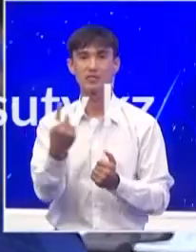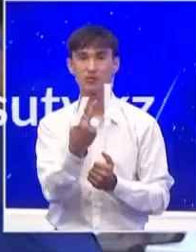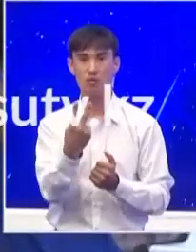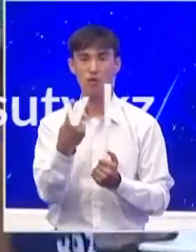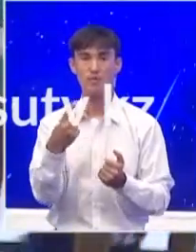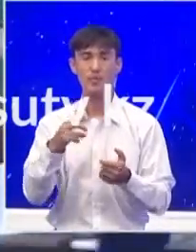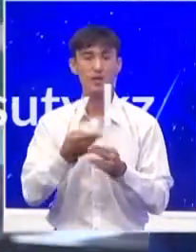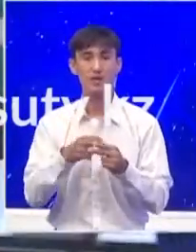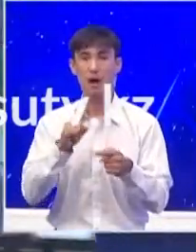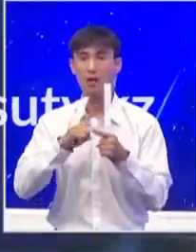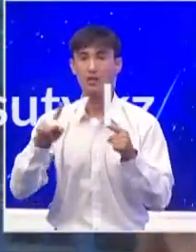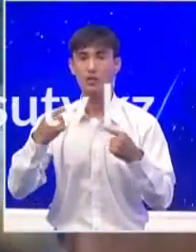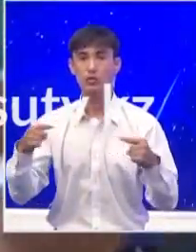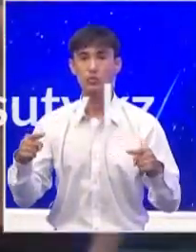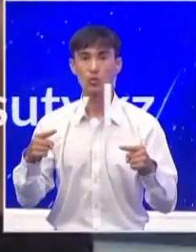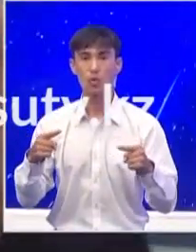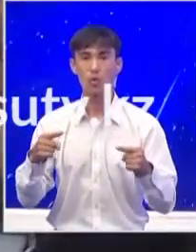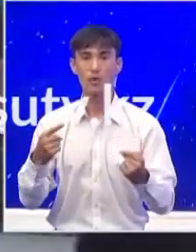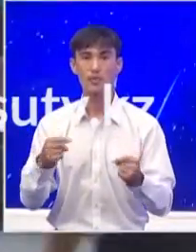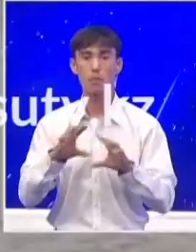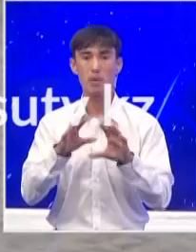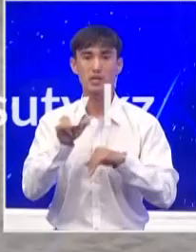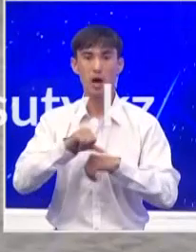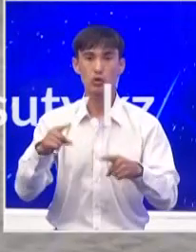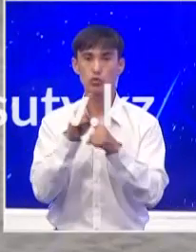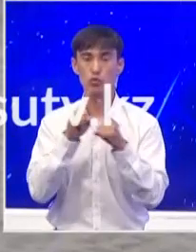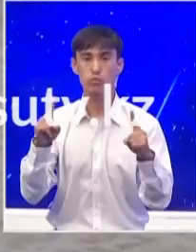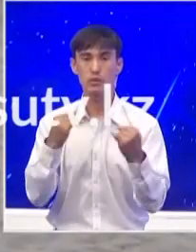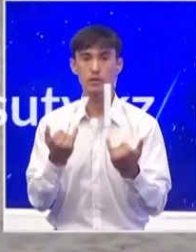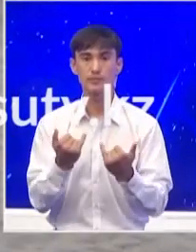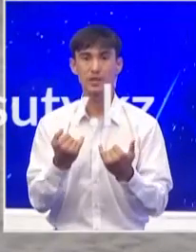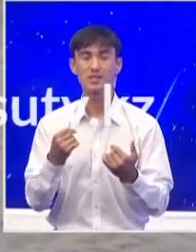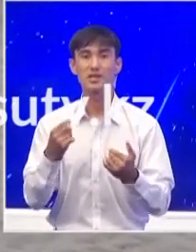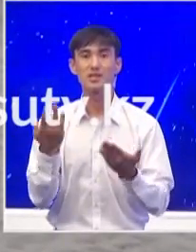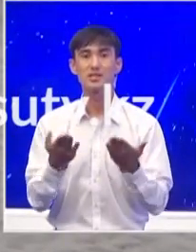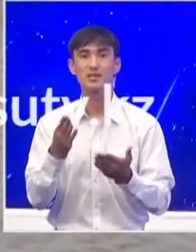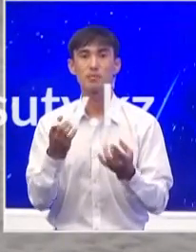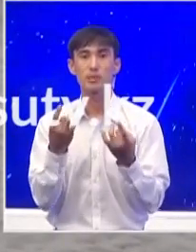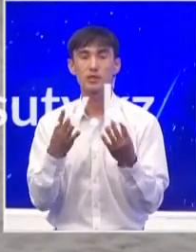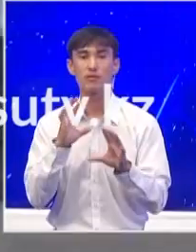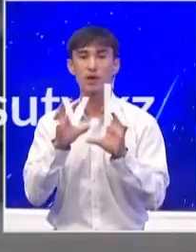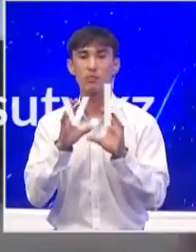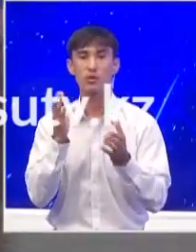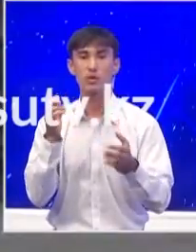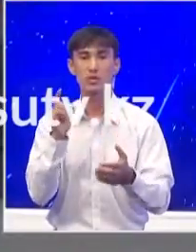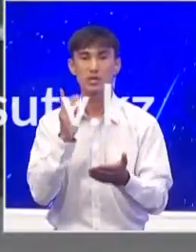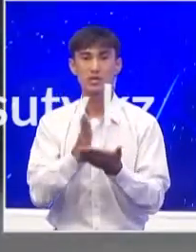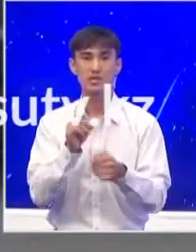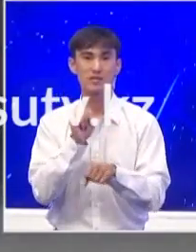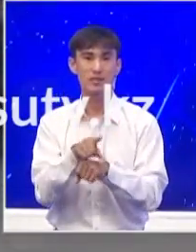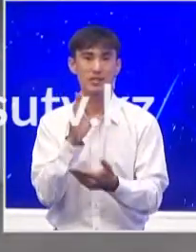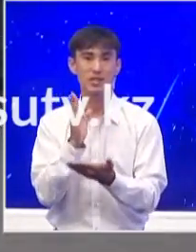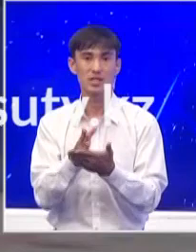ключевое отличие которое придает фляжки особый шарм если в классике у каждого игрока свои сектора и задачи есть